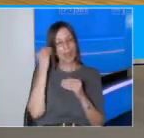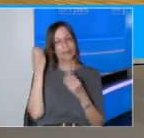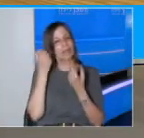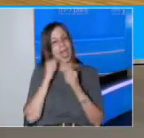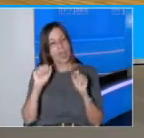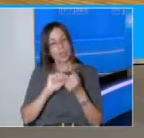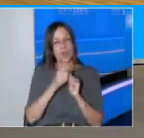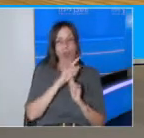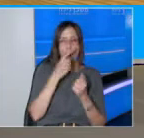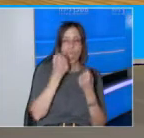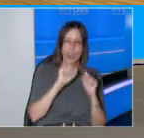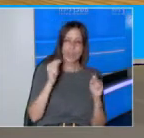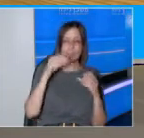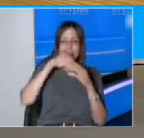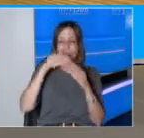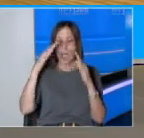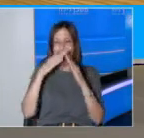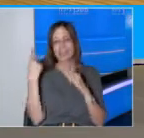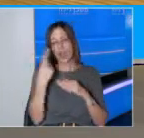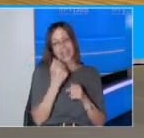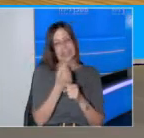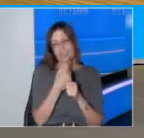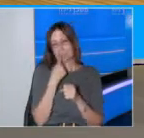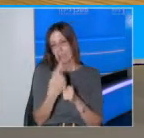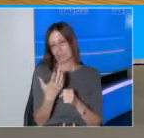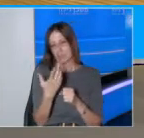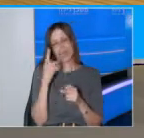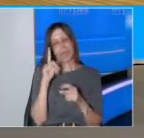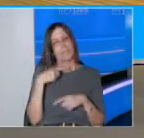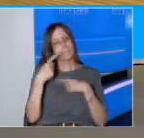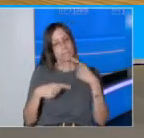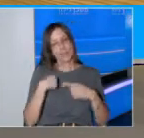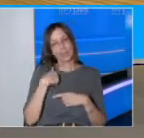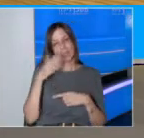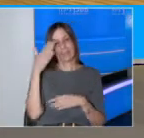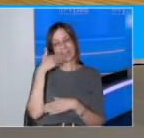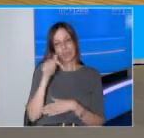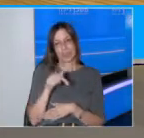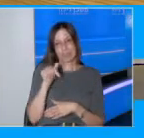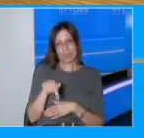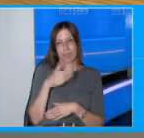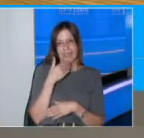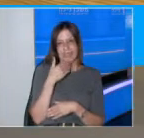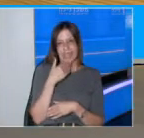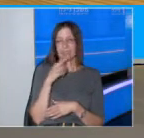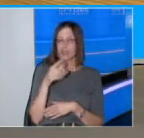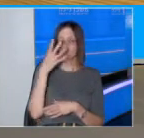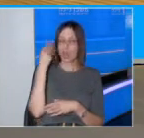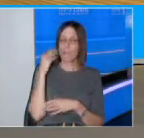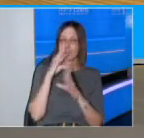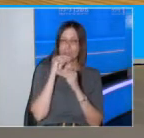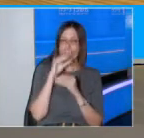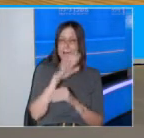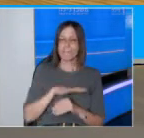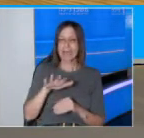חילונים, בבית כל אחד יעשה מה שהוא רוצה, אבל המורשת שלנו, בכל זאת אנחנו מדינה יהודית כאן בישראל. אתה שוכח שמדובר במערכת